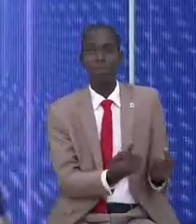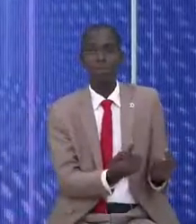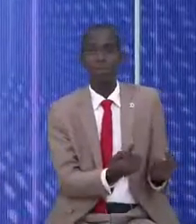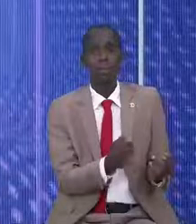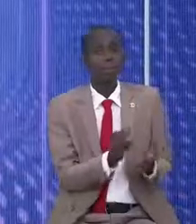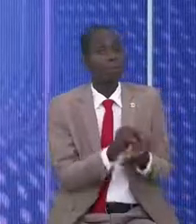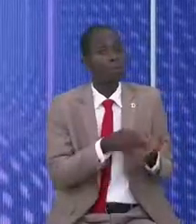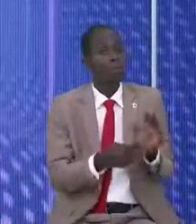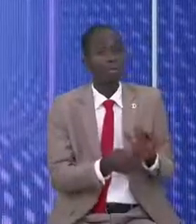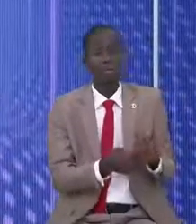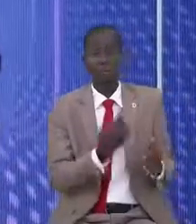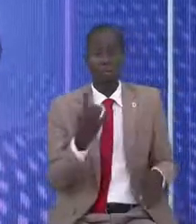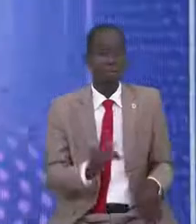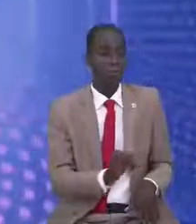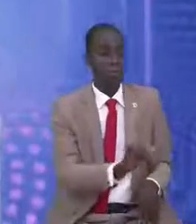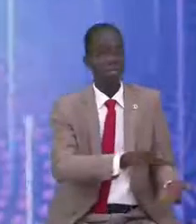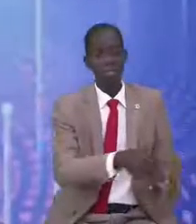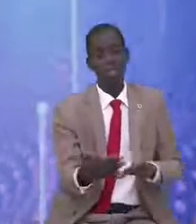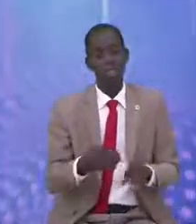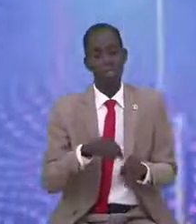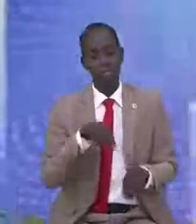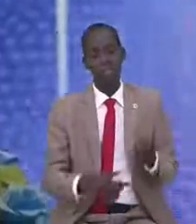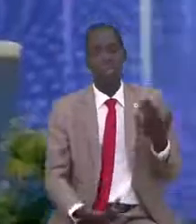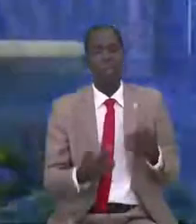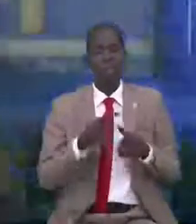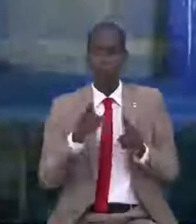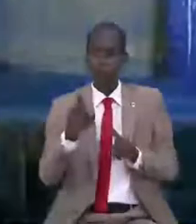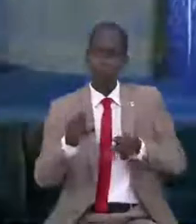cela veut dire la mort éternelle. Mais si tu vas vers lui,